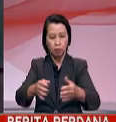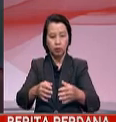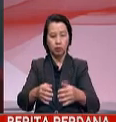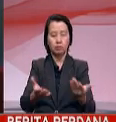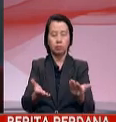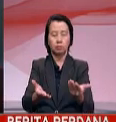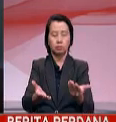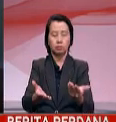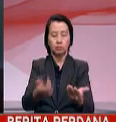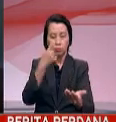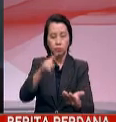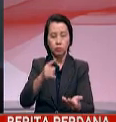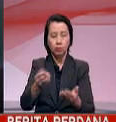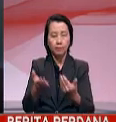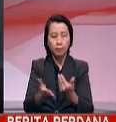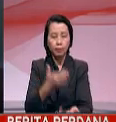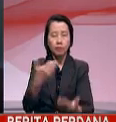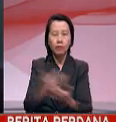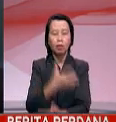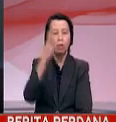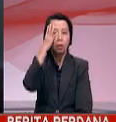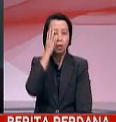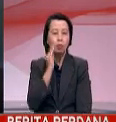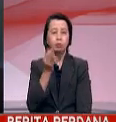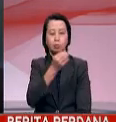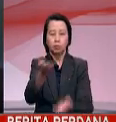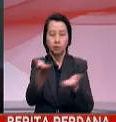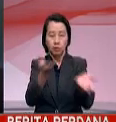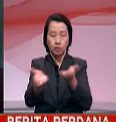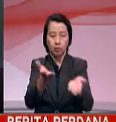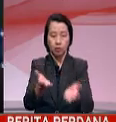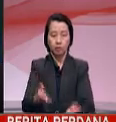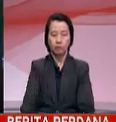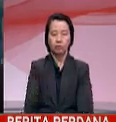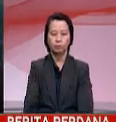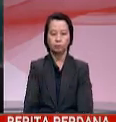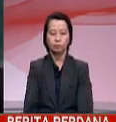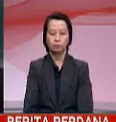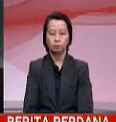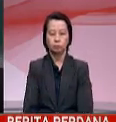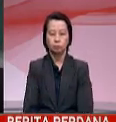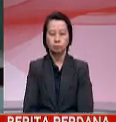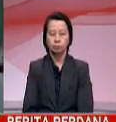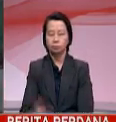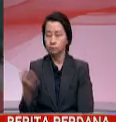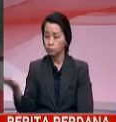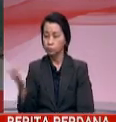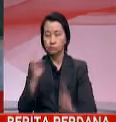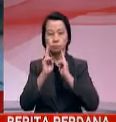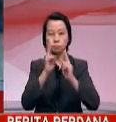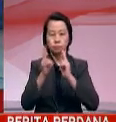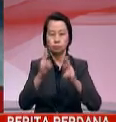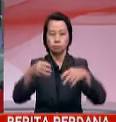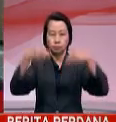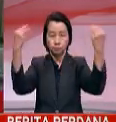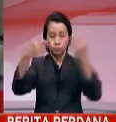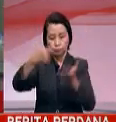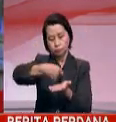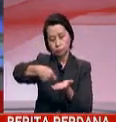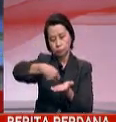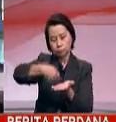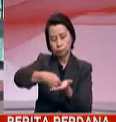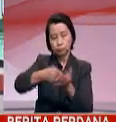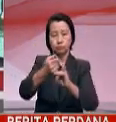seamless experience and service for the rakyat. Beliau berucap pada majlis menandatangani